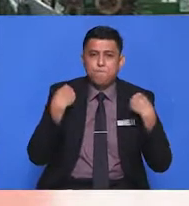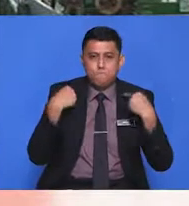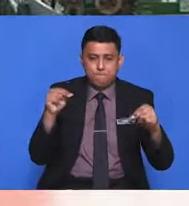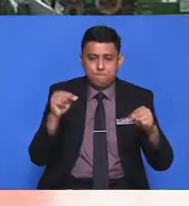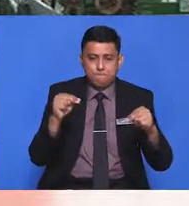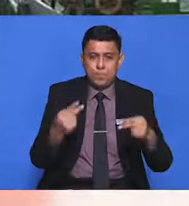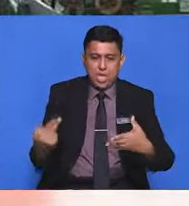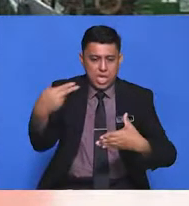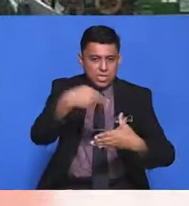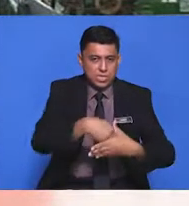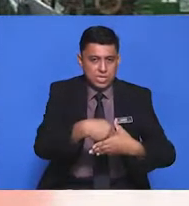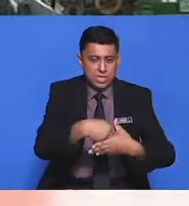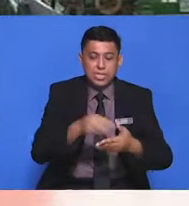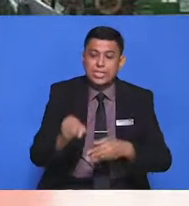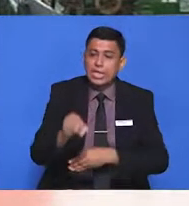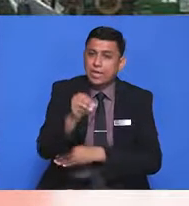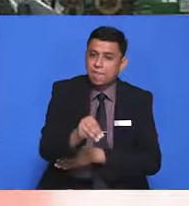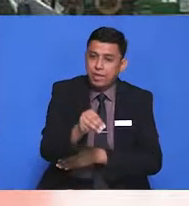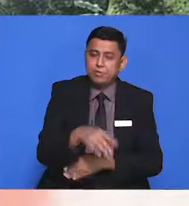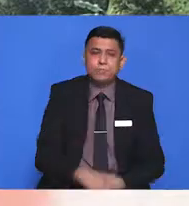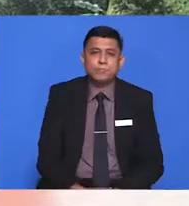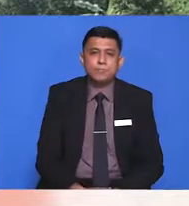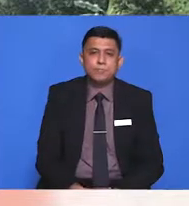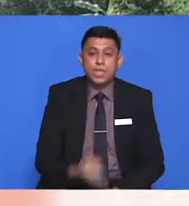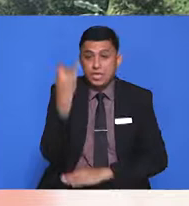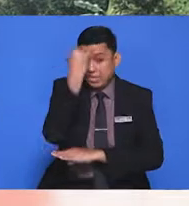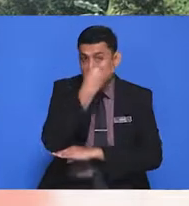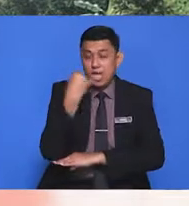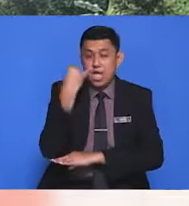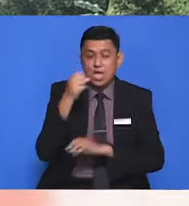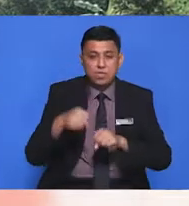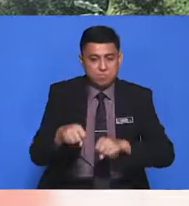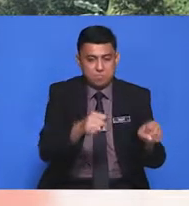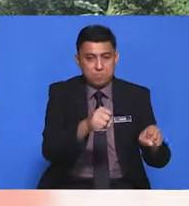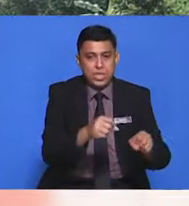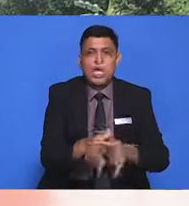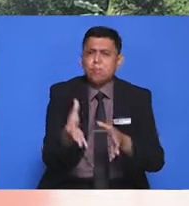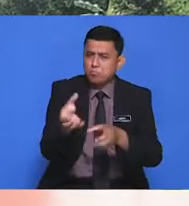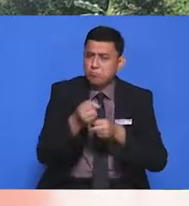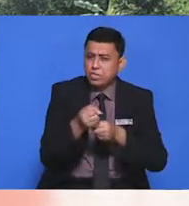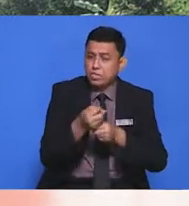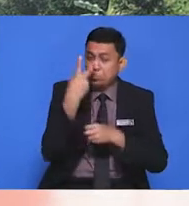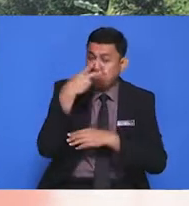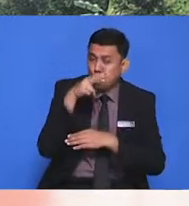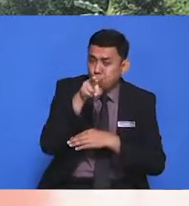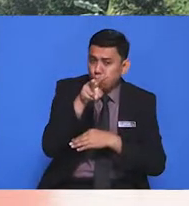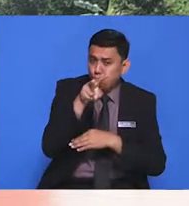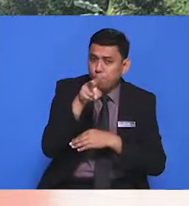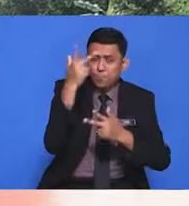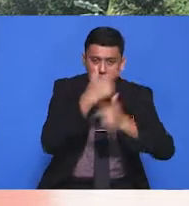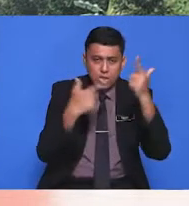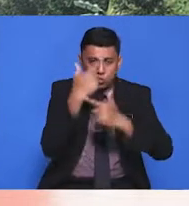menjual hasil tanaman mereka. Murid-murid, keindahan Sungai Mekong ini telah menarik tumpuan pelancong. Oleh itu,